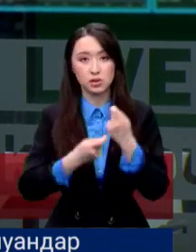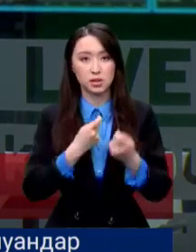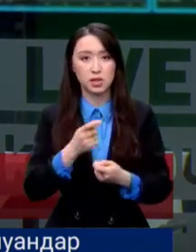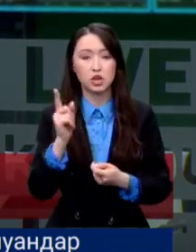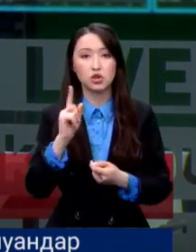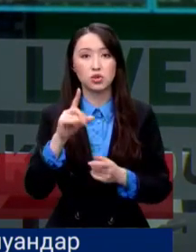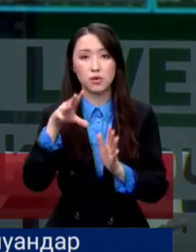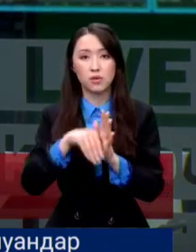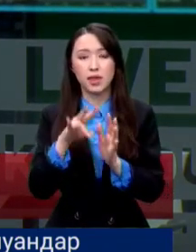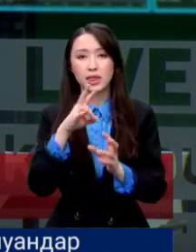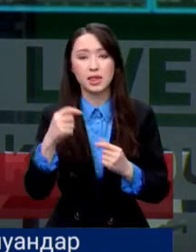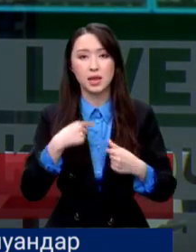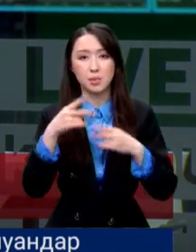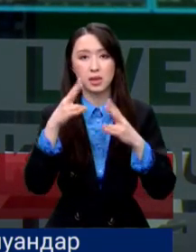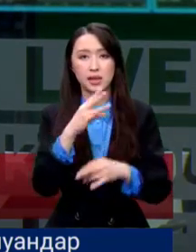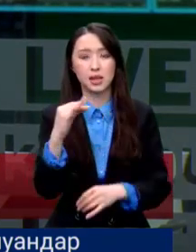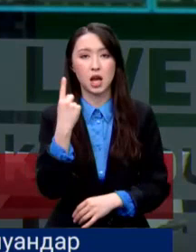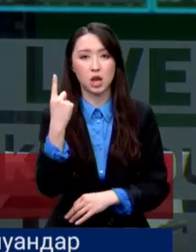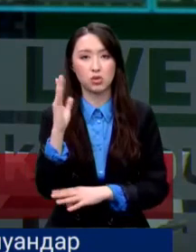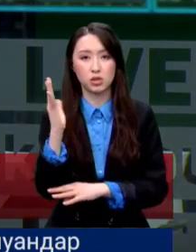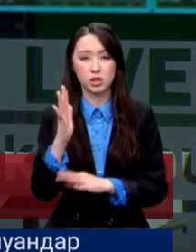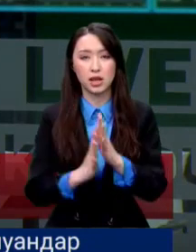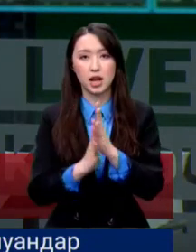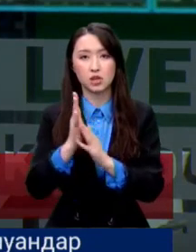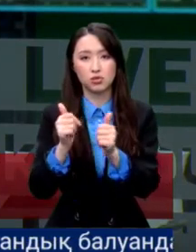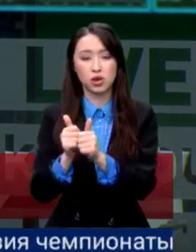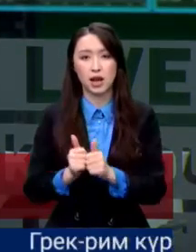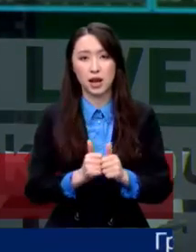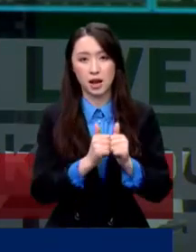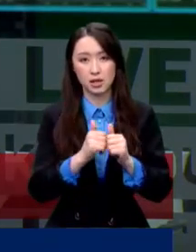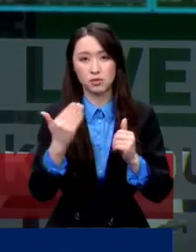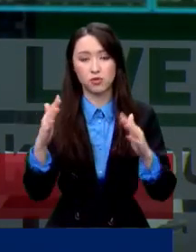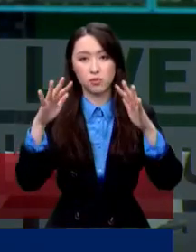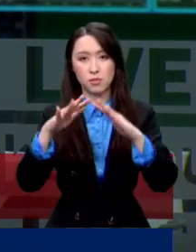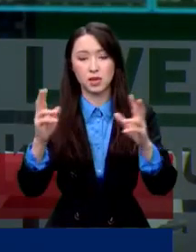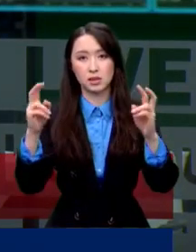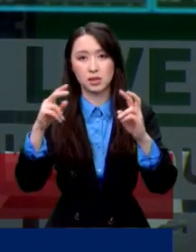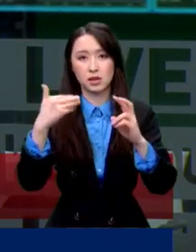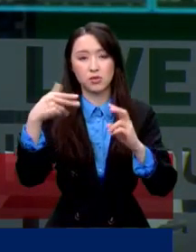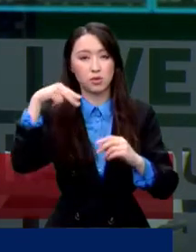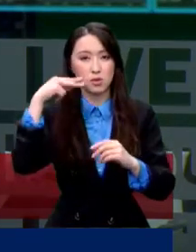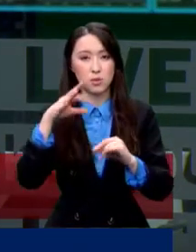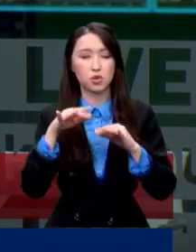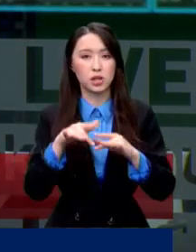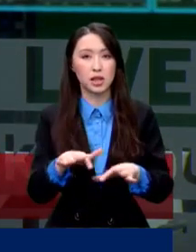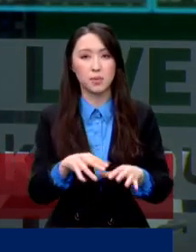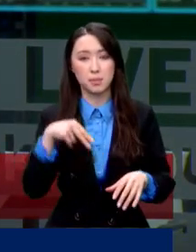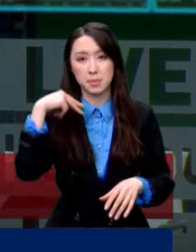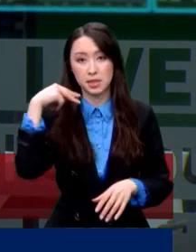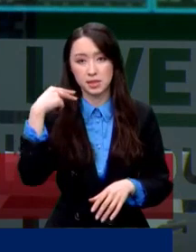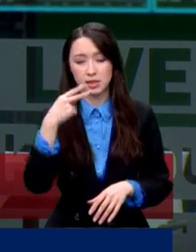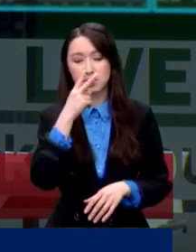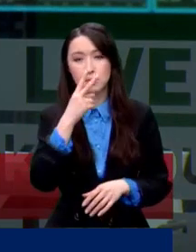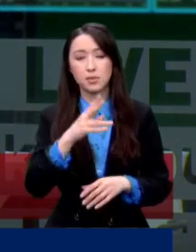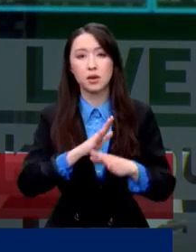что при этом не пострадает ни одно дерево, растущее на территории резиденции, заверили в управлении по делам президента. Дильмурат